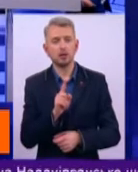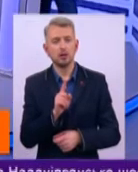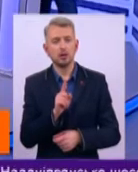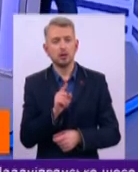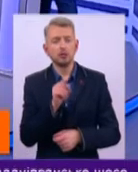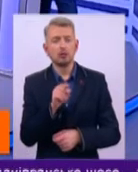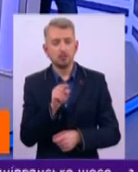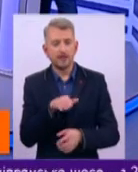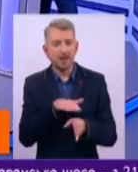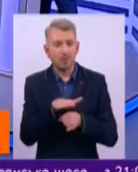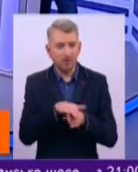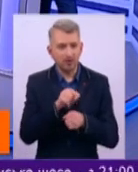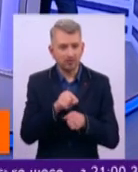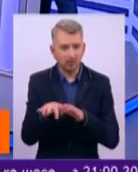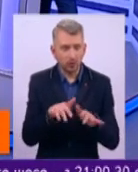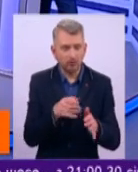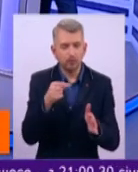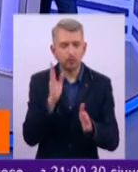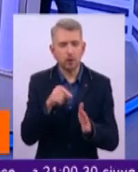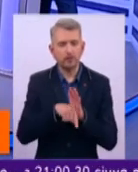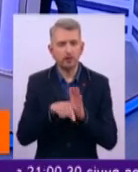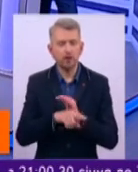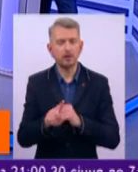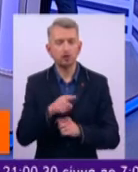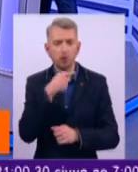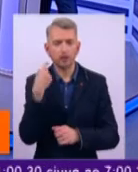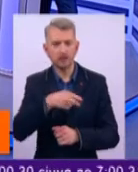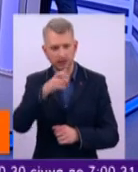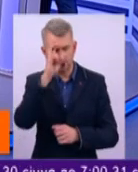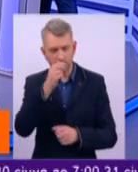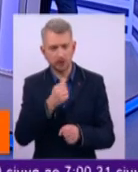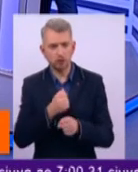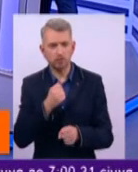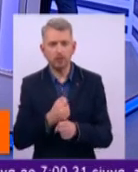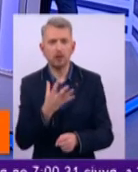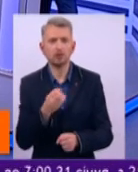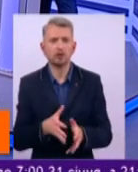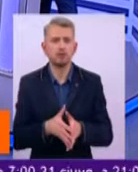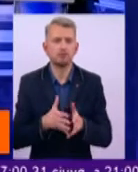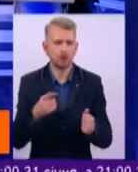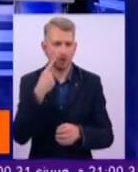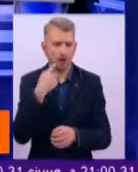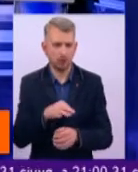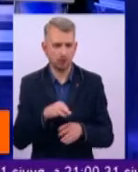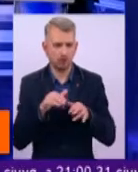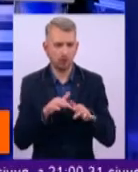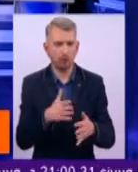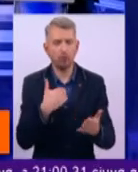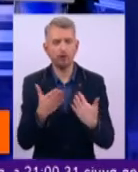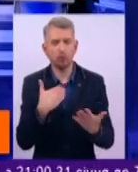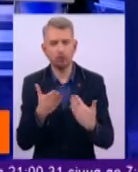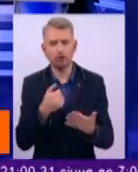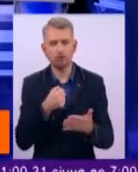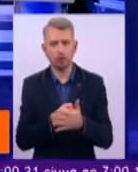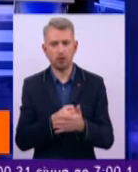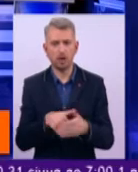їх запровадження, це буде лише означати, що Російська Федерація зробила ще більш нахабніший крок по відношенню